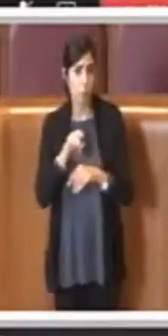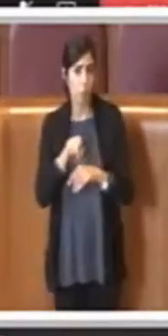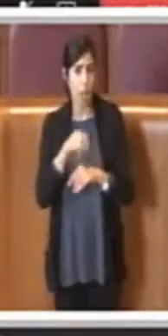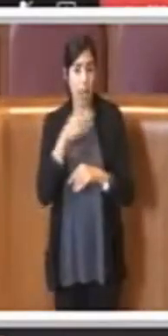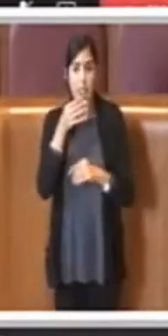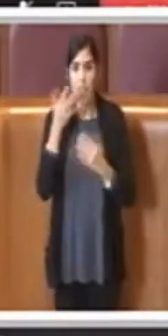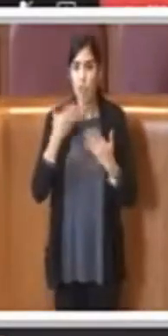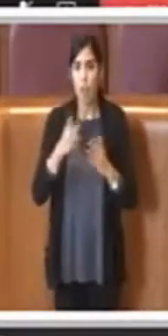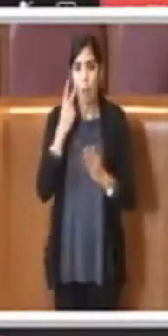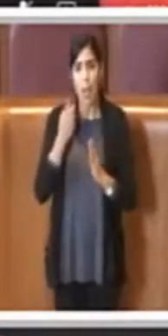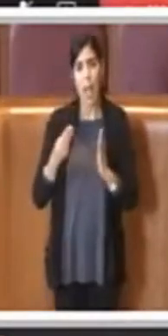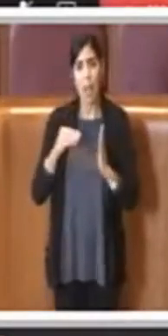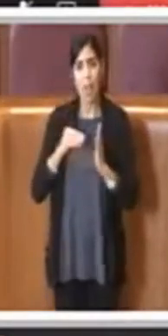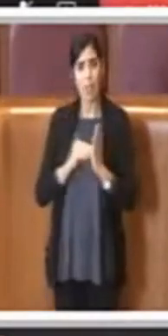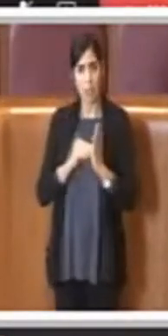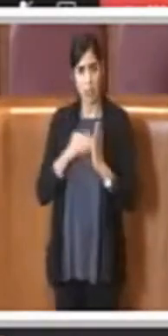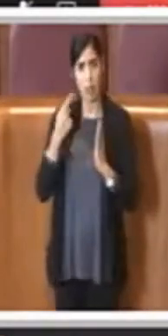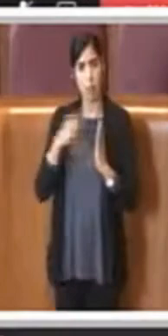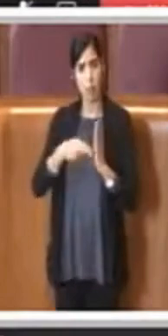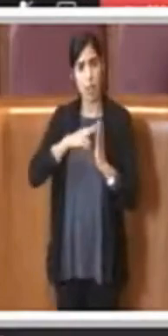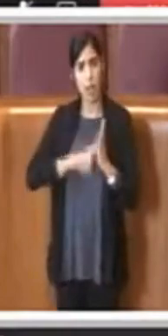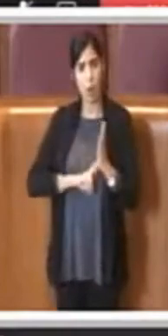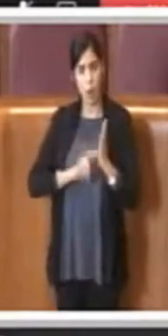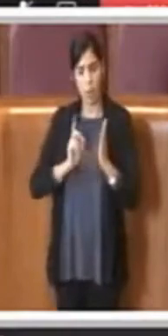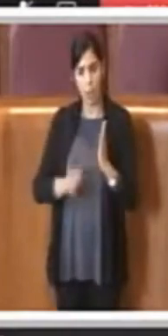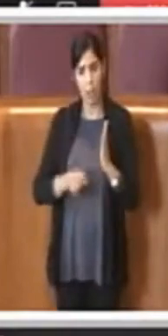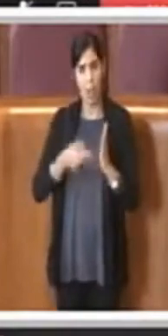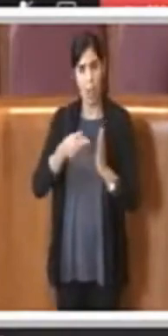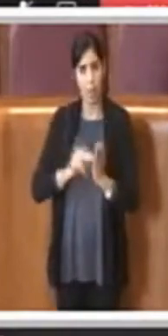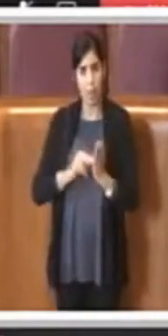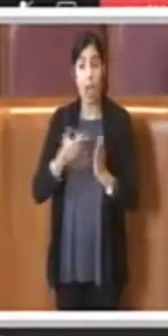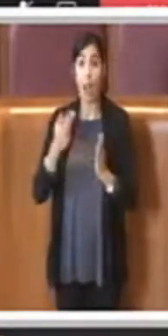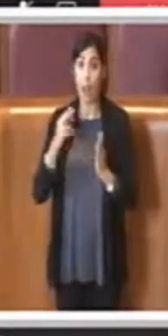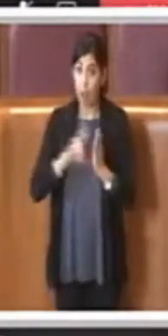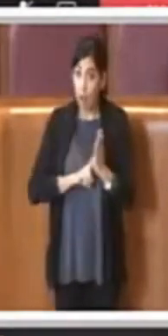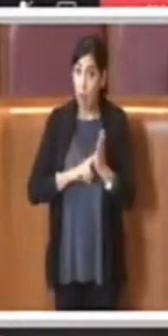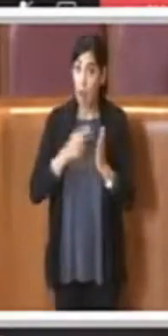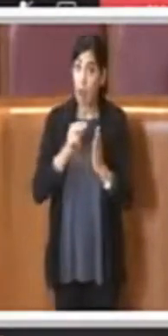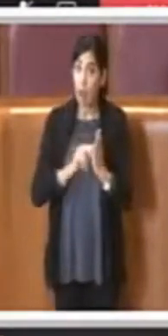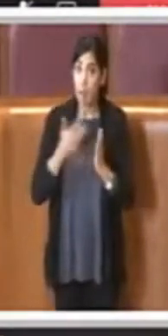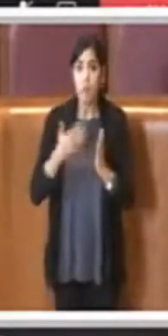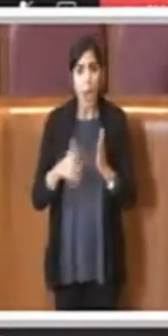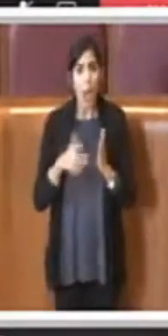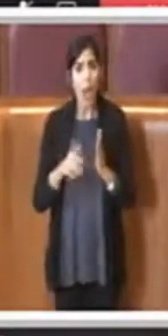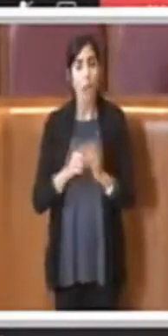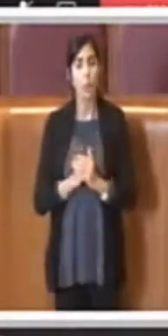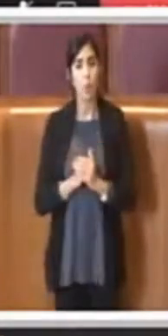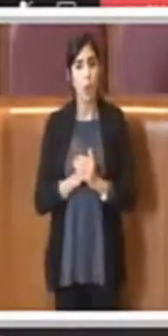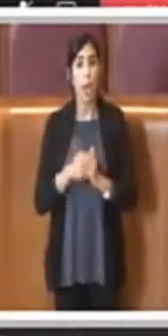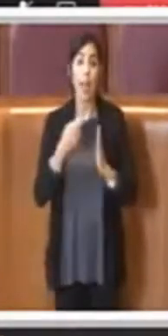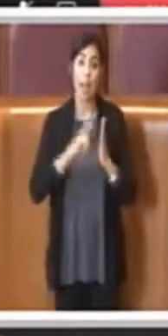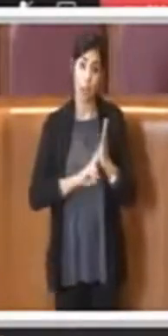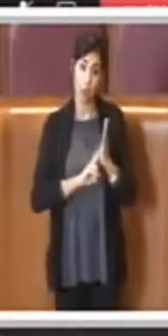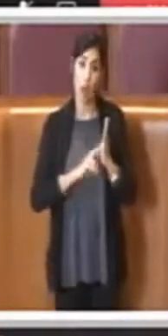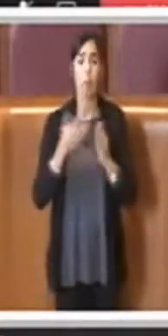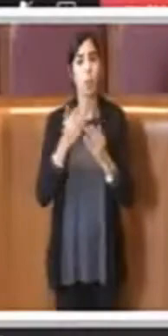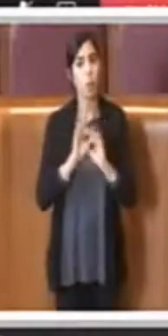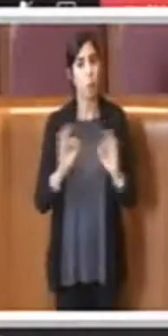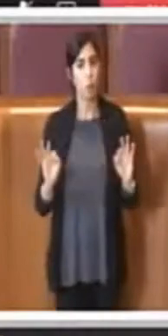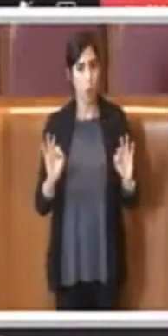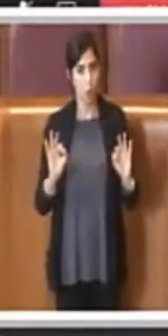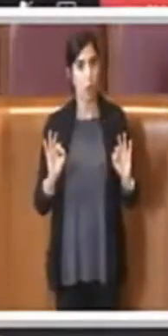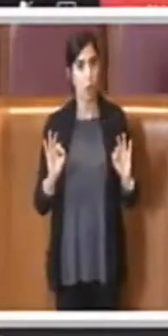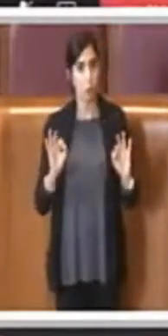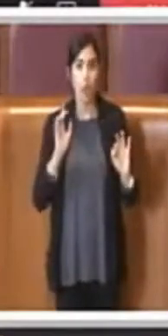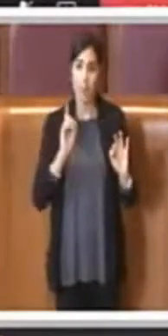già prevede questa stesura e questa stesura già è stata effettuata. Il regolamento è stato predisposto ed è